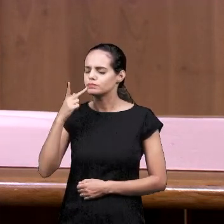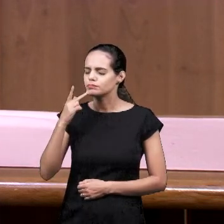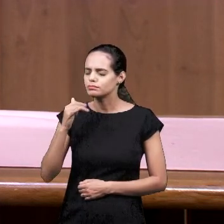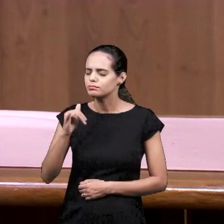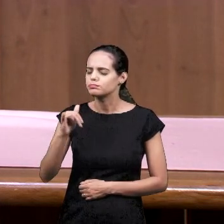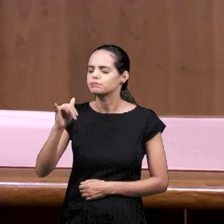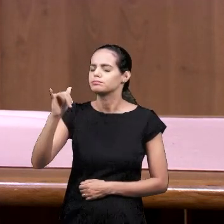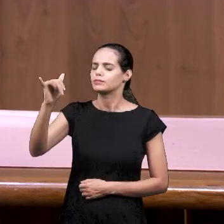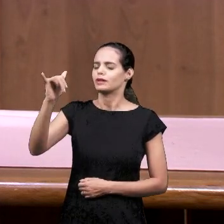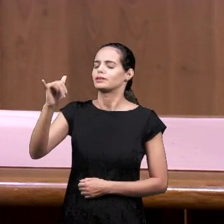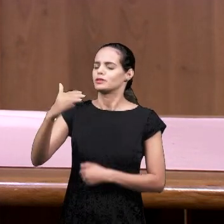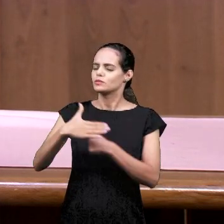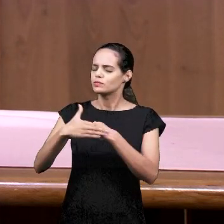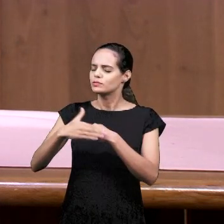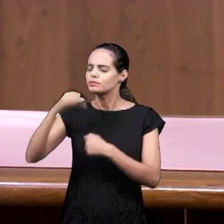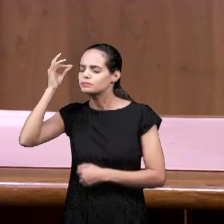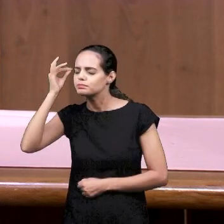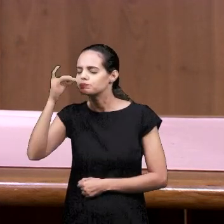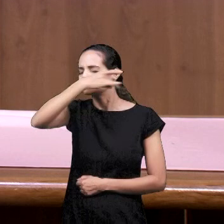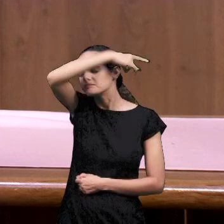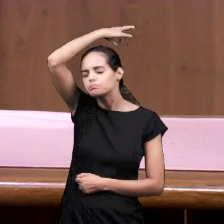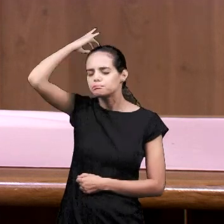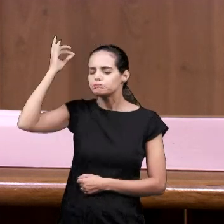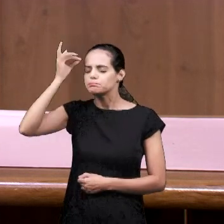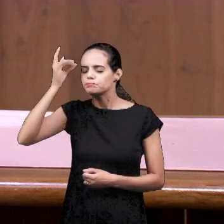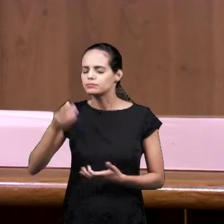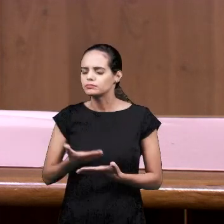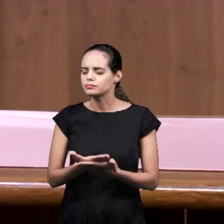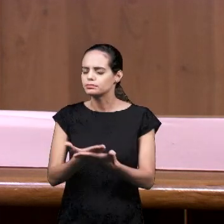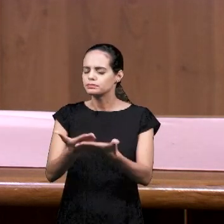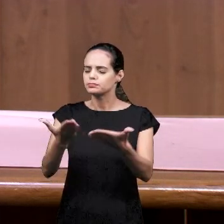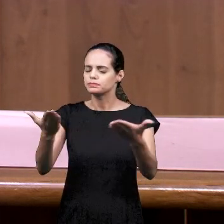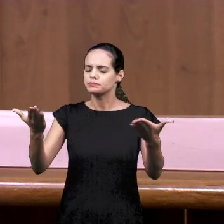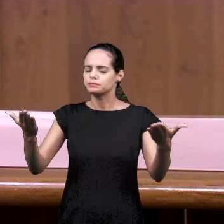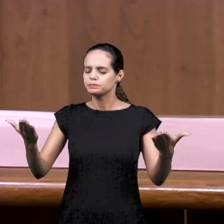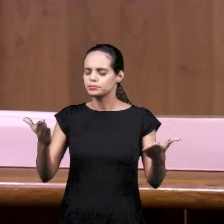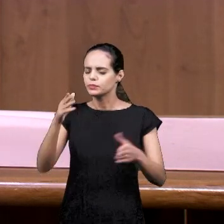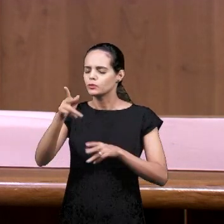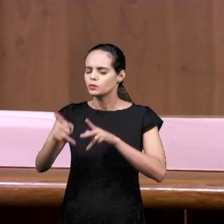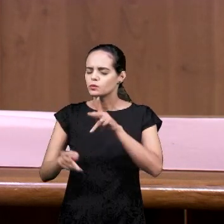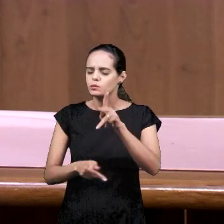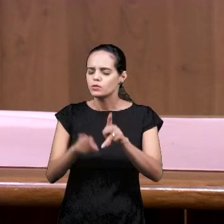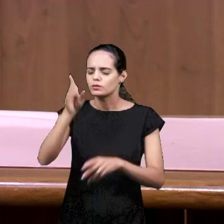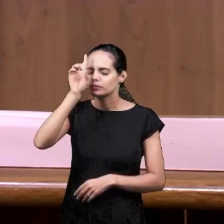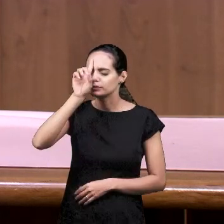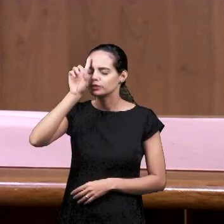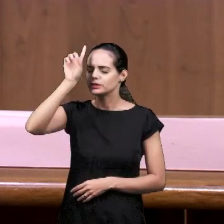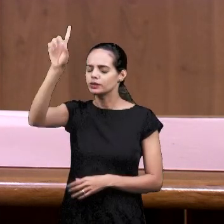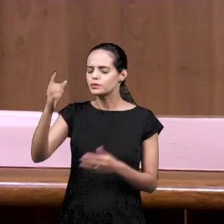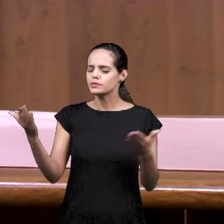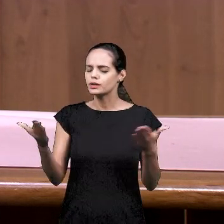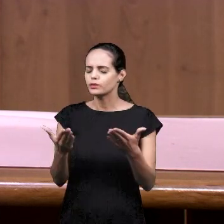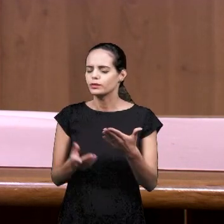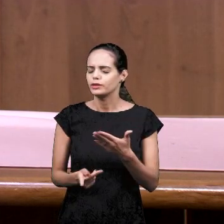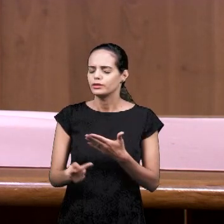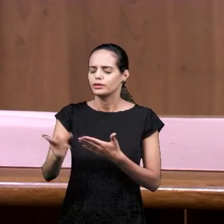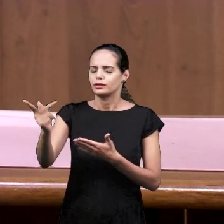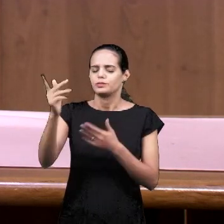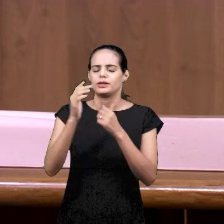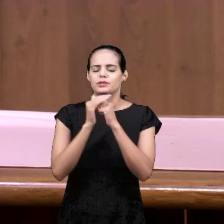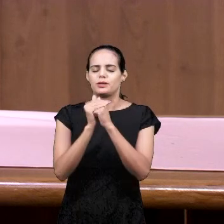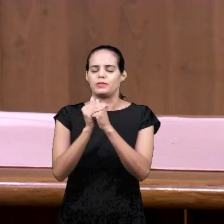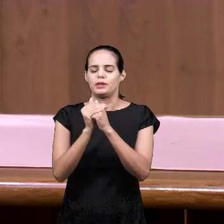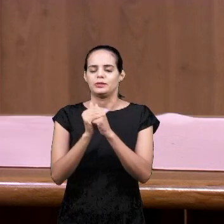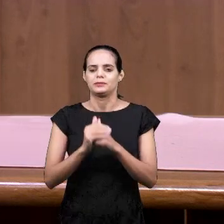saintes, éternelles consolations du Saint-Esprit reposent sur vous, frères, sur tout le peuple de Dieu, et puis maintenant et pour toujours. Amen.